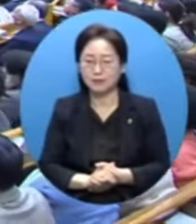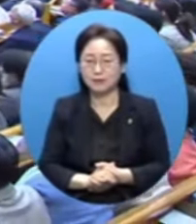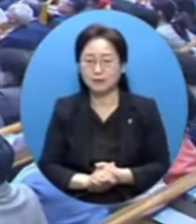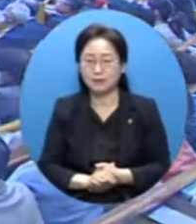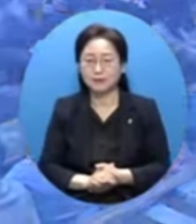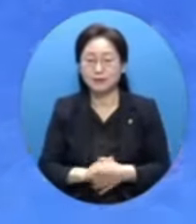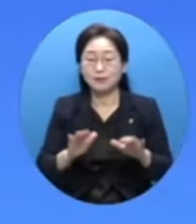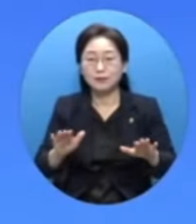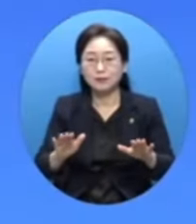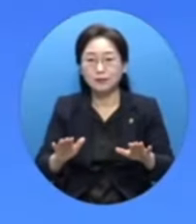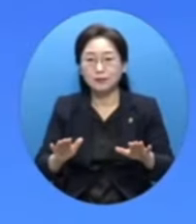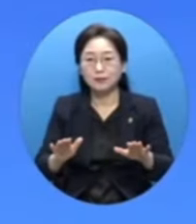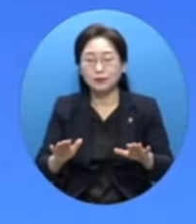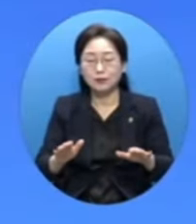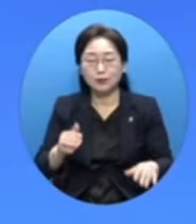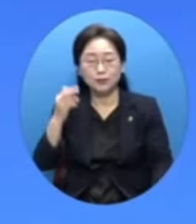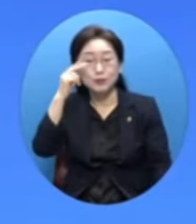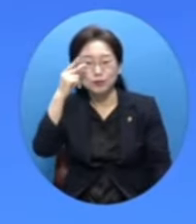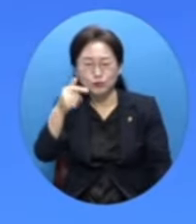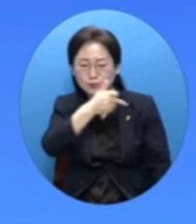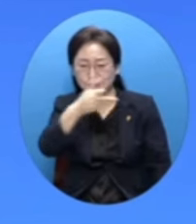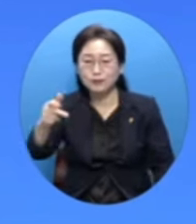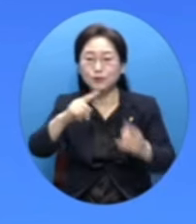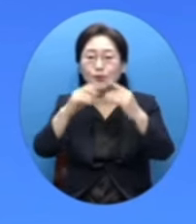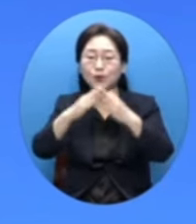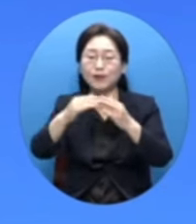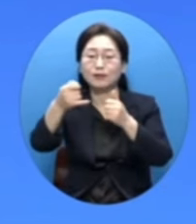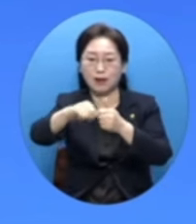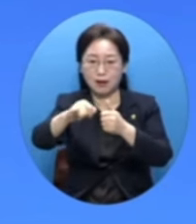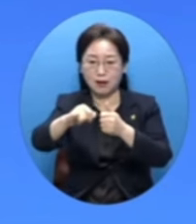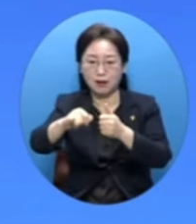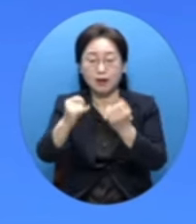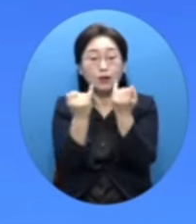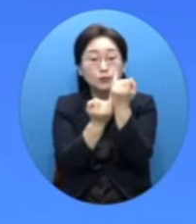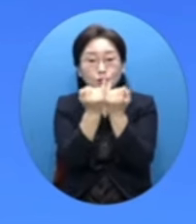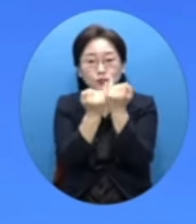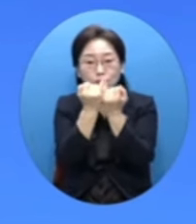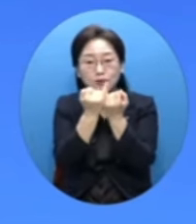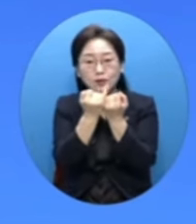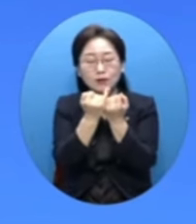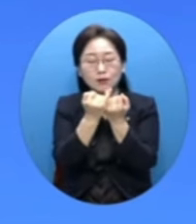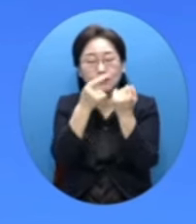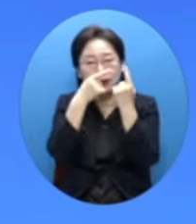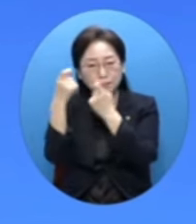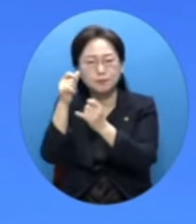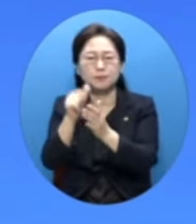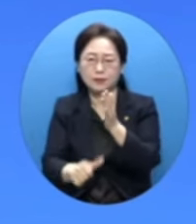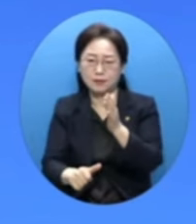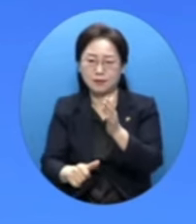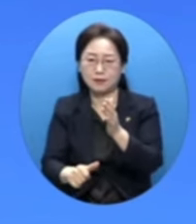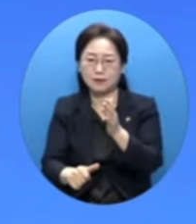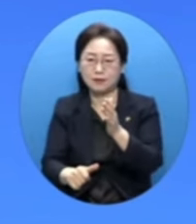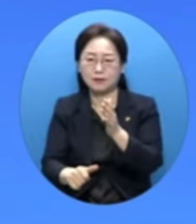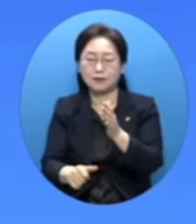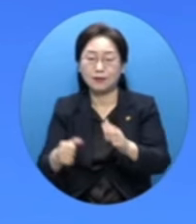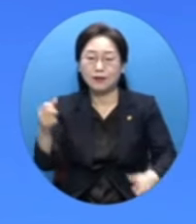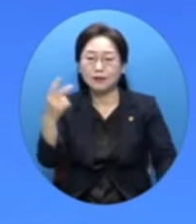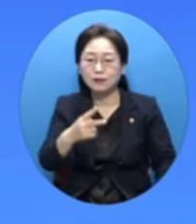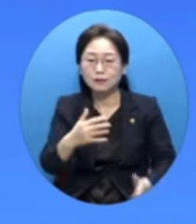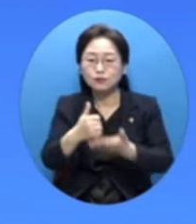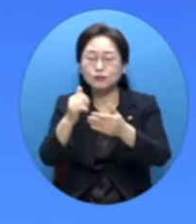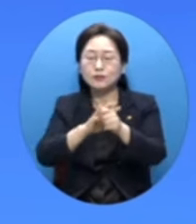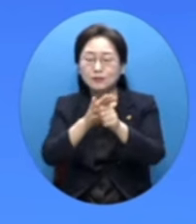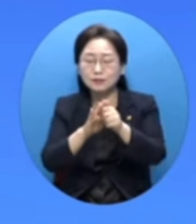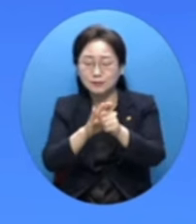미국 대형교회 목사님 딸인데 동성애에 빠졌다가 다시 주님 은혜를 회복하고